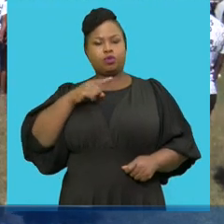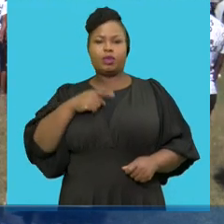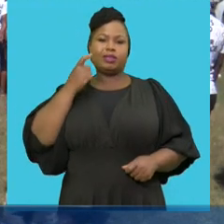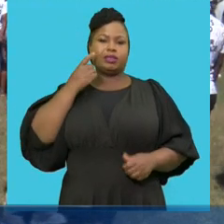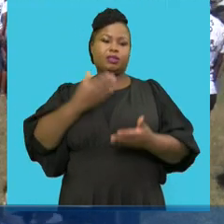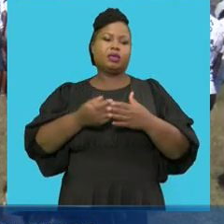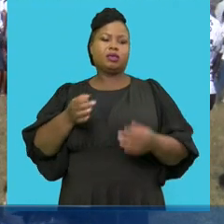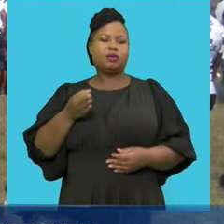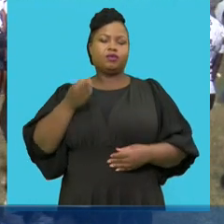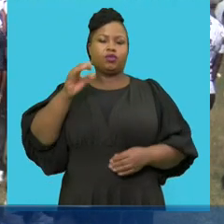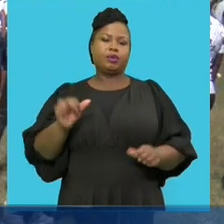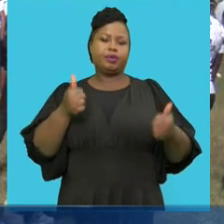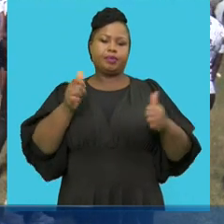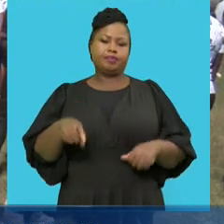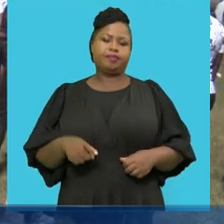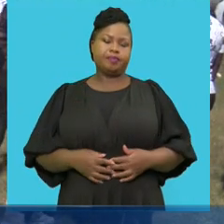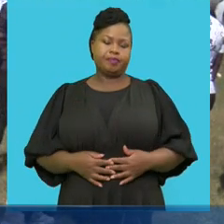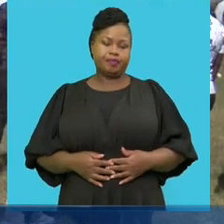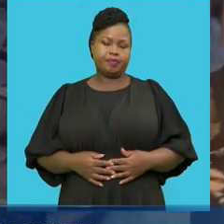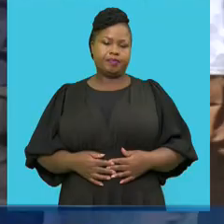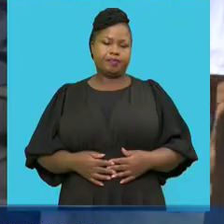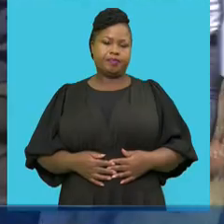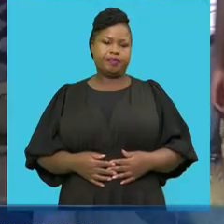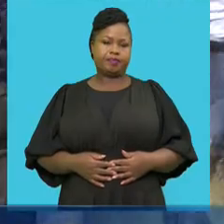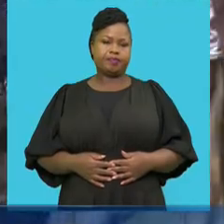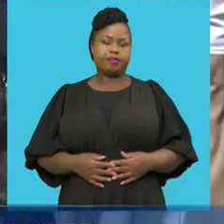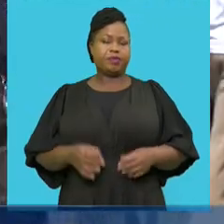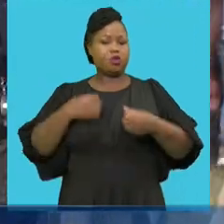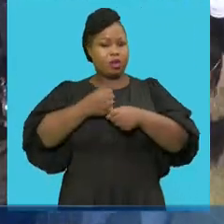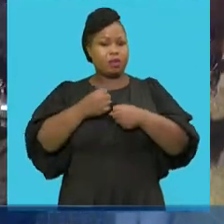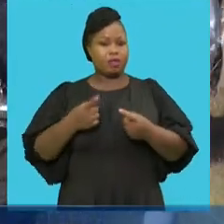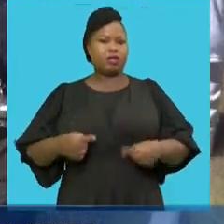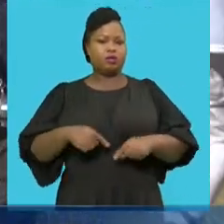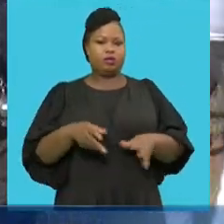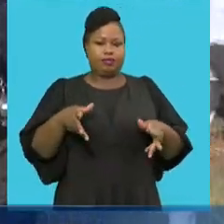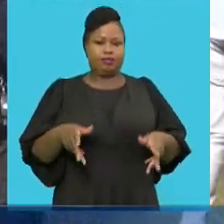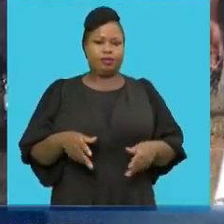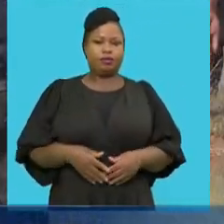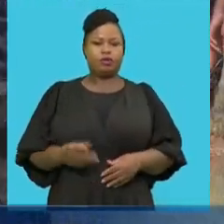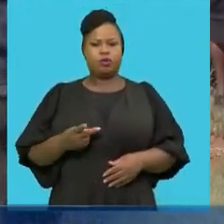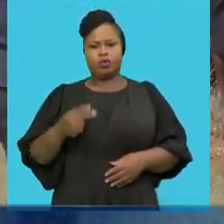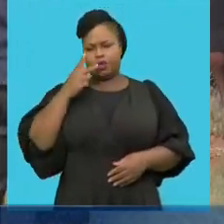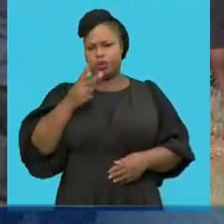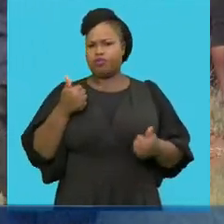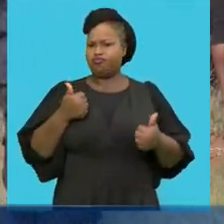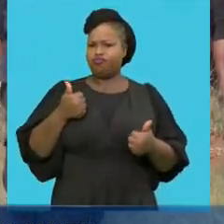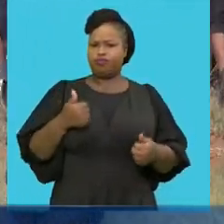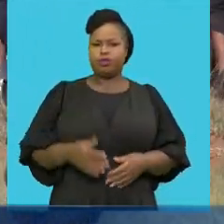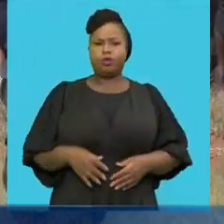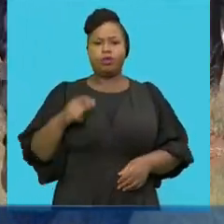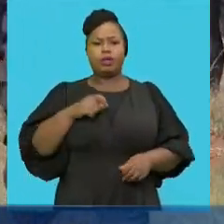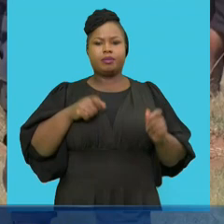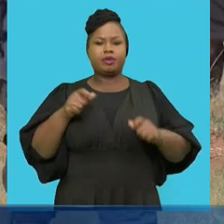bayicoshele ikusasa abalifunayo nabayifisela bona ney'ngane zabo. Ngakho komkhankaso wethu nalapha nje ubonakala uvuthiwe kakhulu,